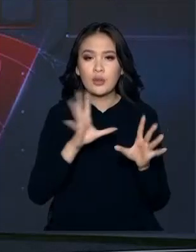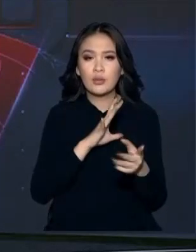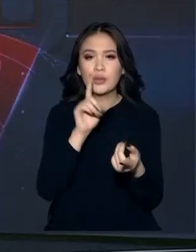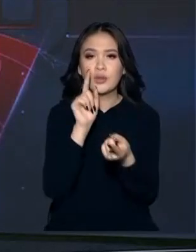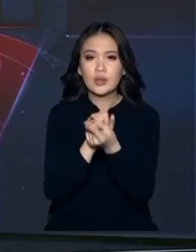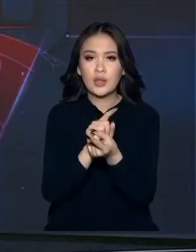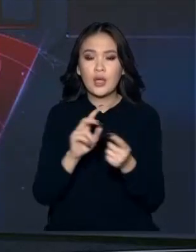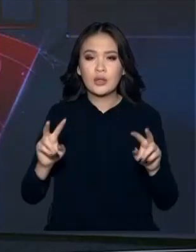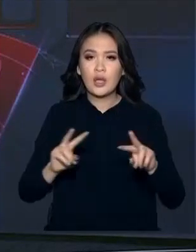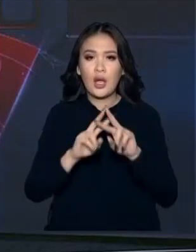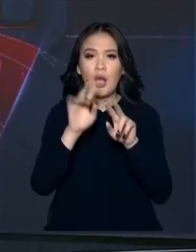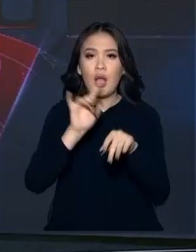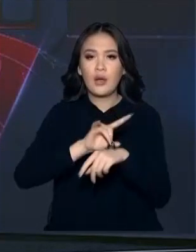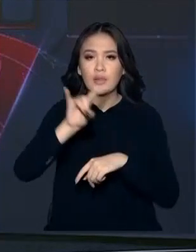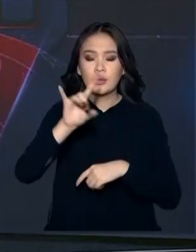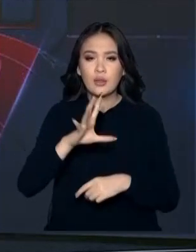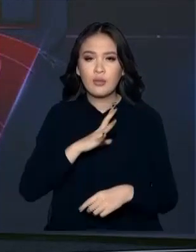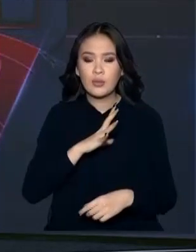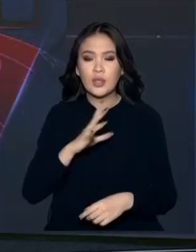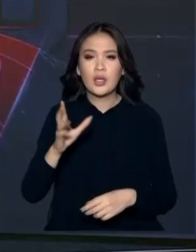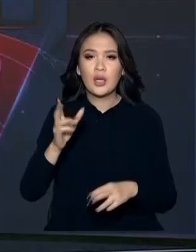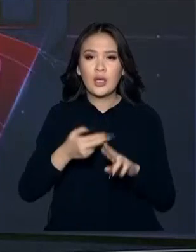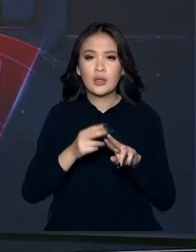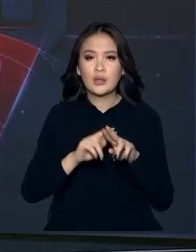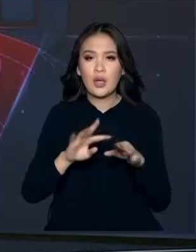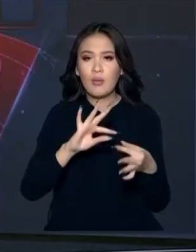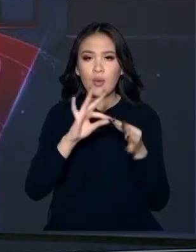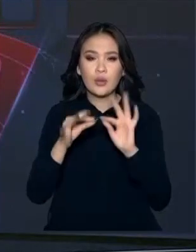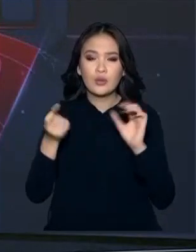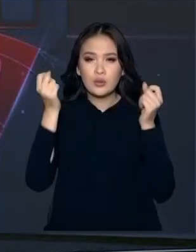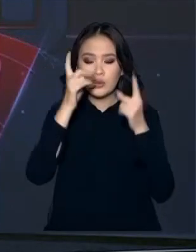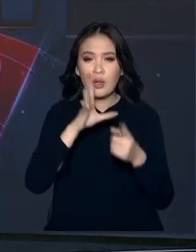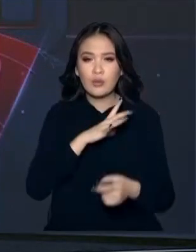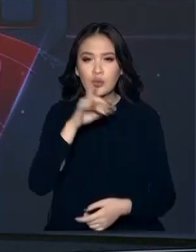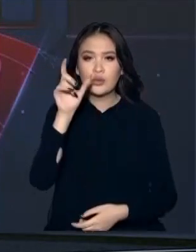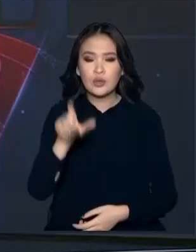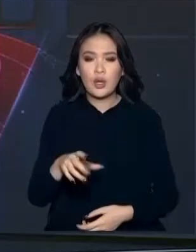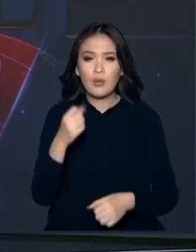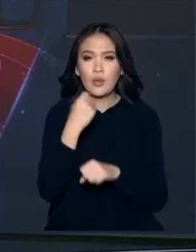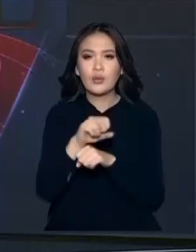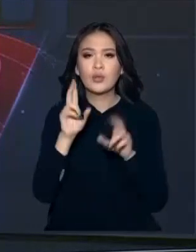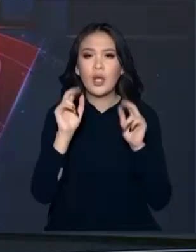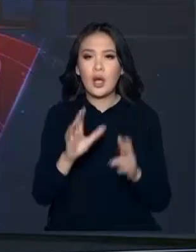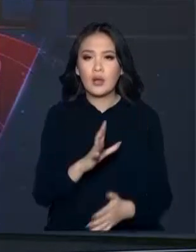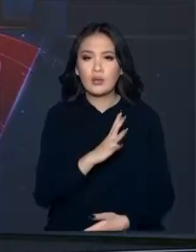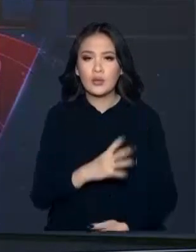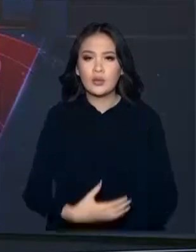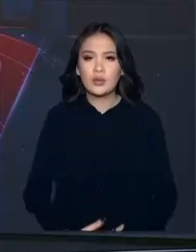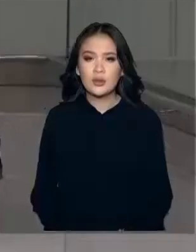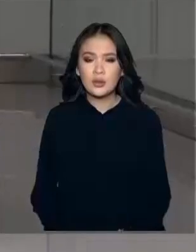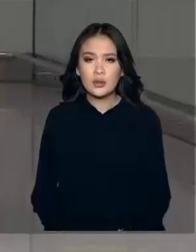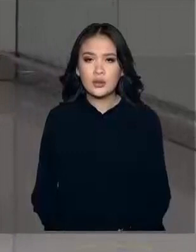в столичном аэропорту капитана команды и узнала у него подробности, как наши земляки одержали победу.